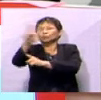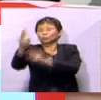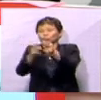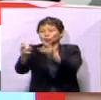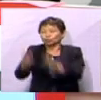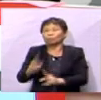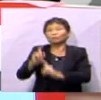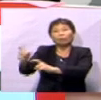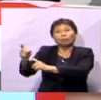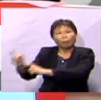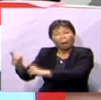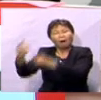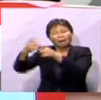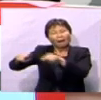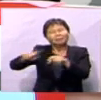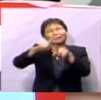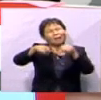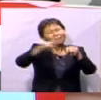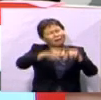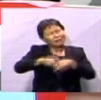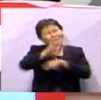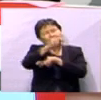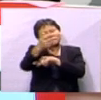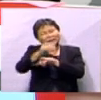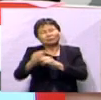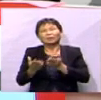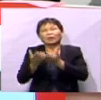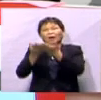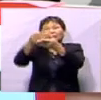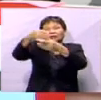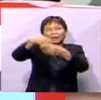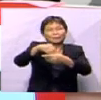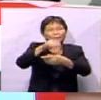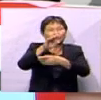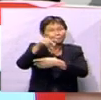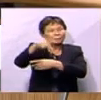usahawan melalui pelbagai skim yang ditawarkan di bawah PUNB.